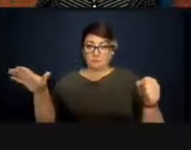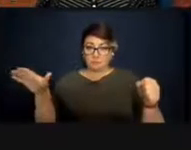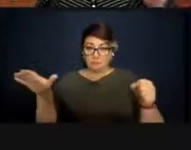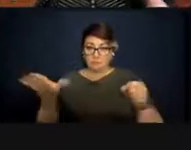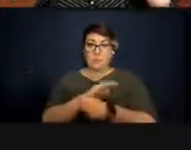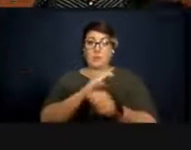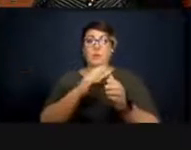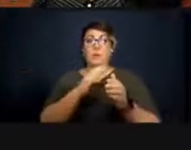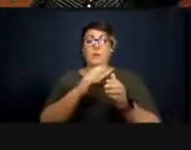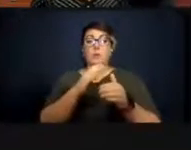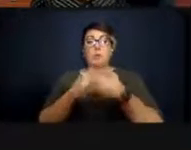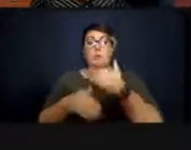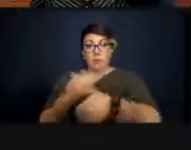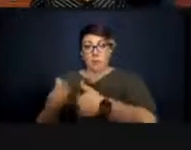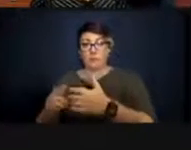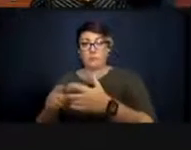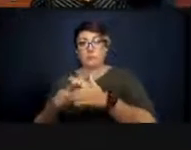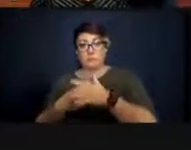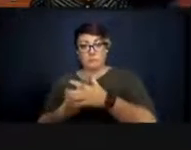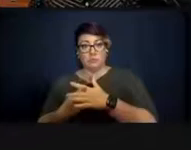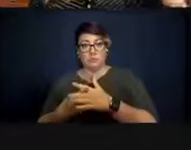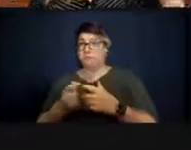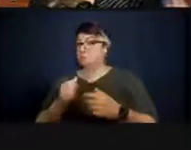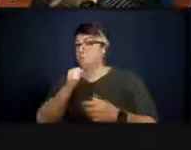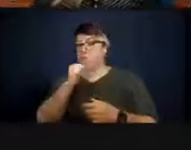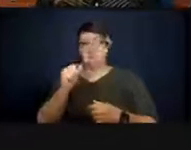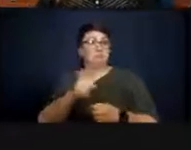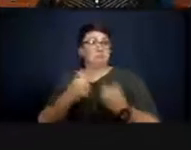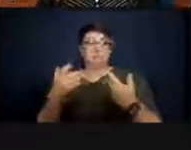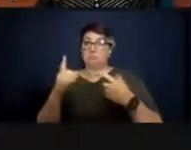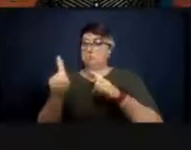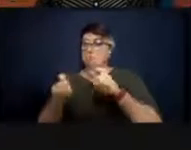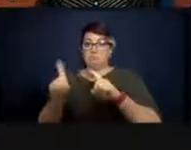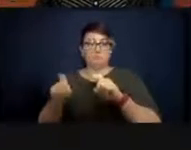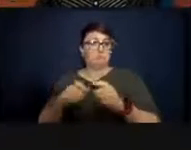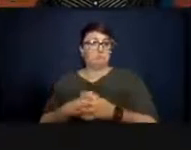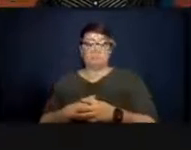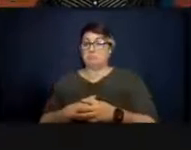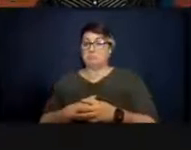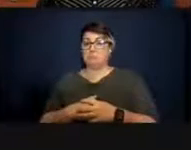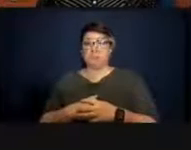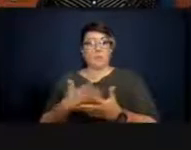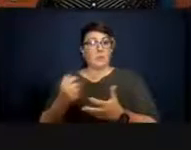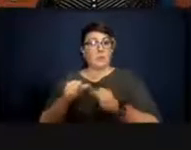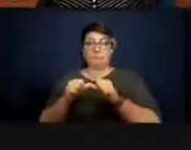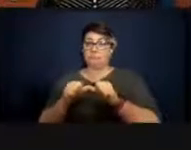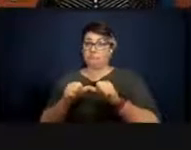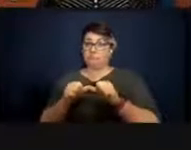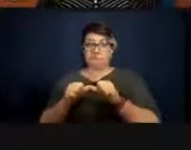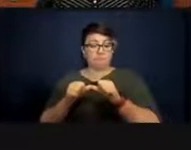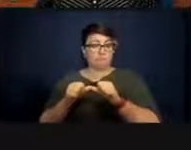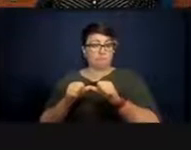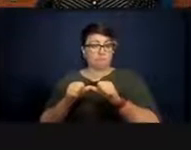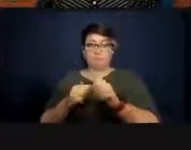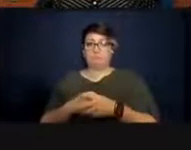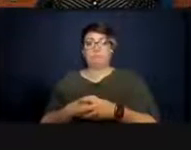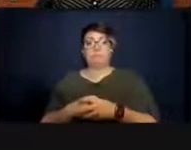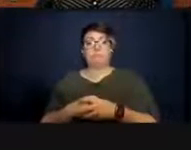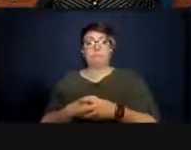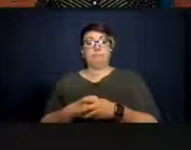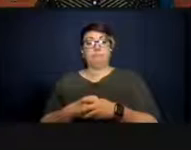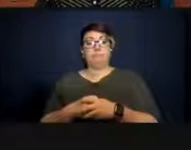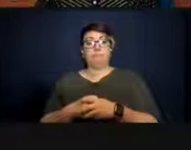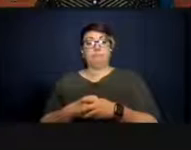الخطة وبكيفية تطبيقها، وليس لدي الكثير من الأسئلة، ولكن فقط أردت أن أشدد